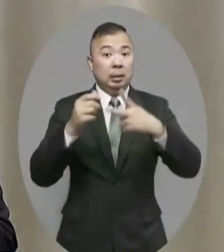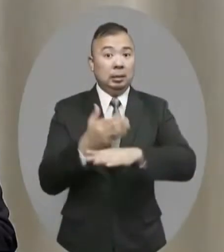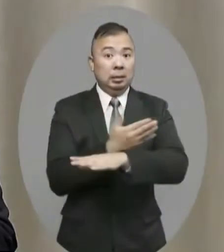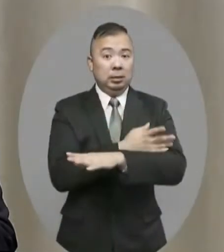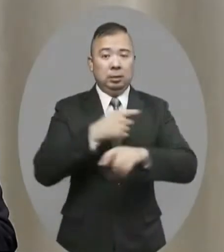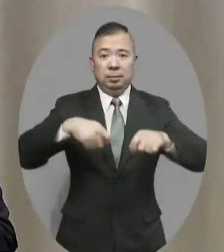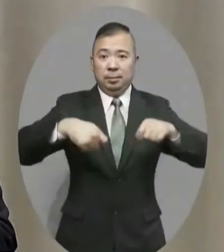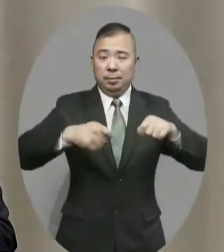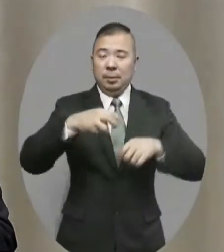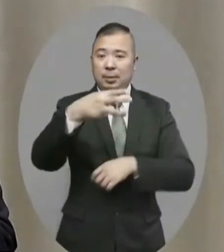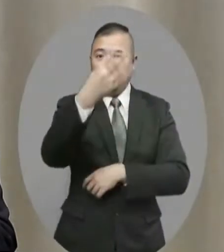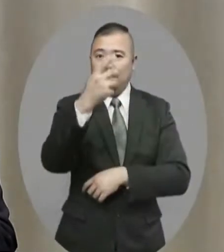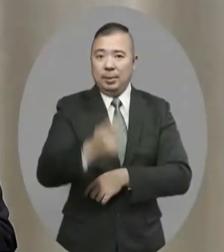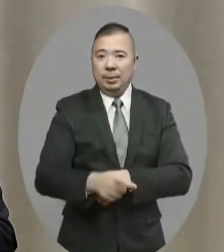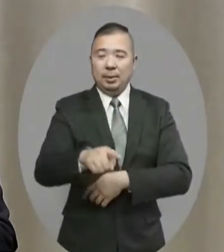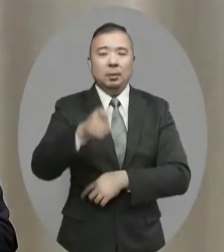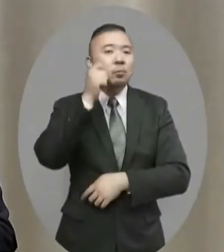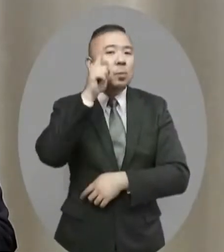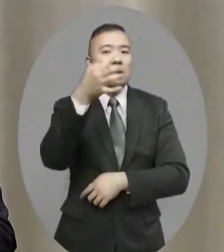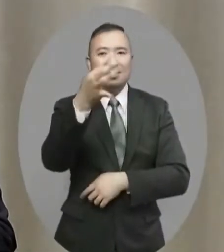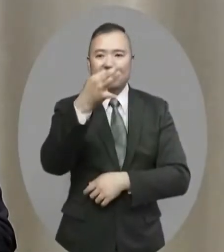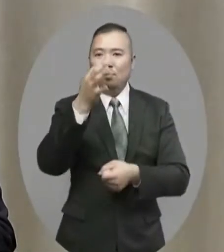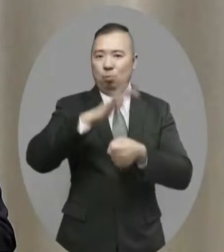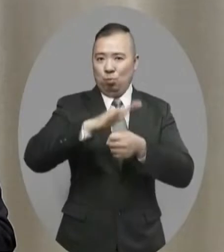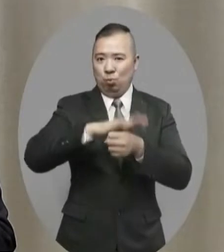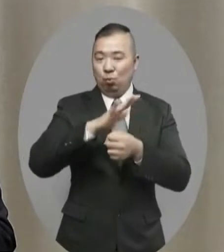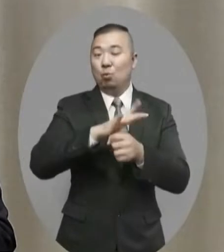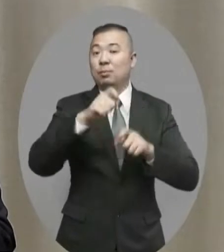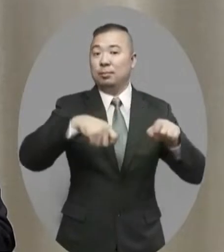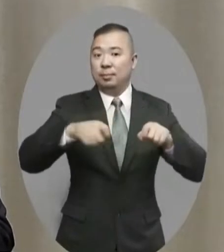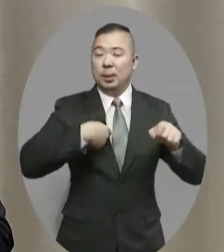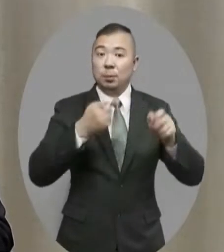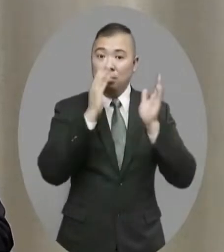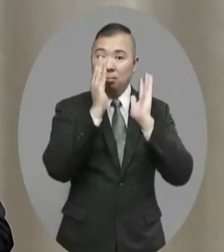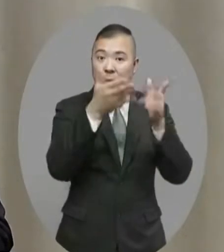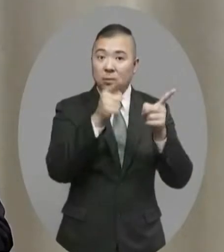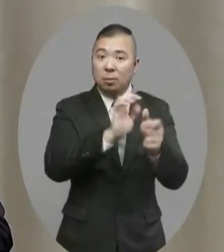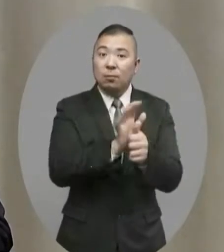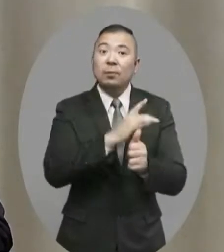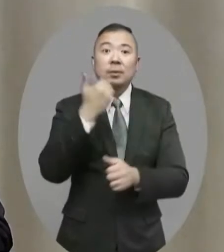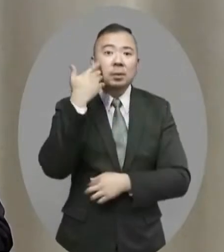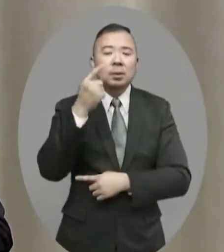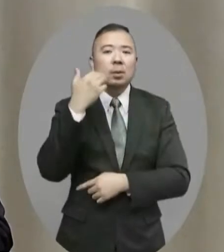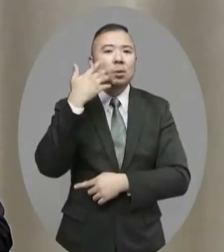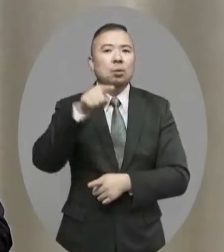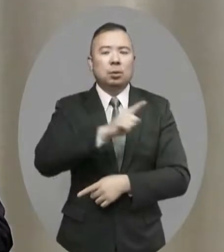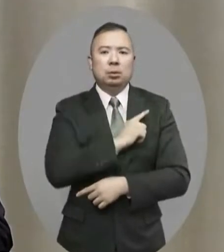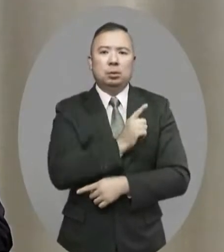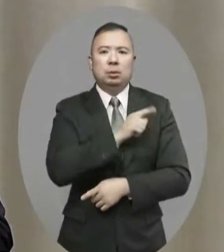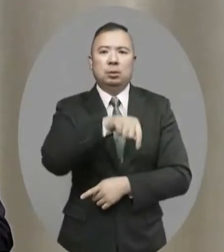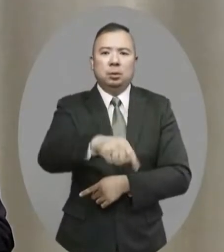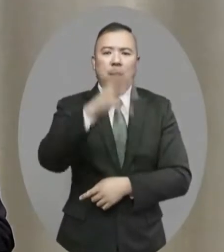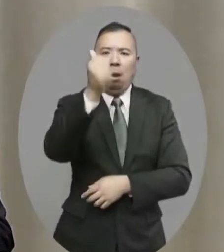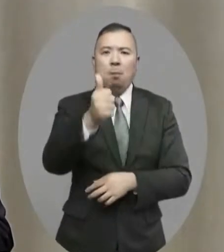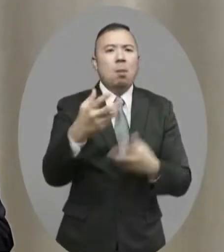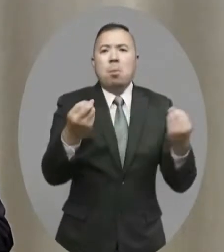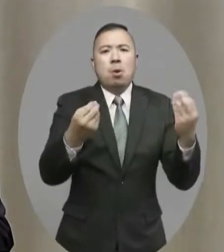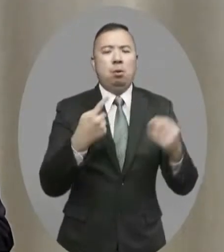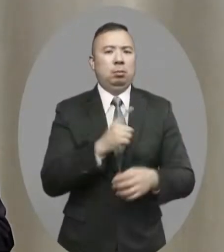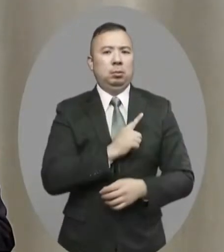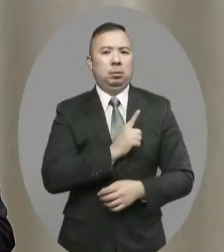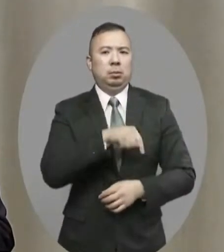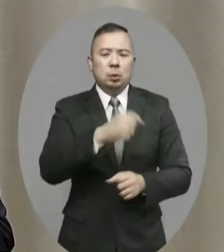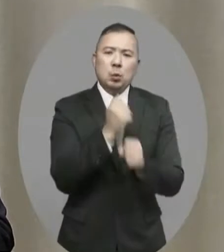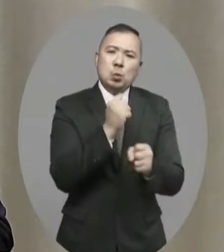编列这300亿的这个薪资补贴的部分，我们是针对无一定雇主的自营作业者，我们给他补